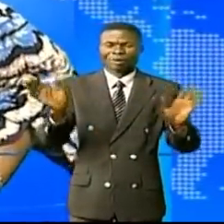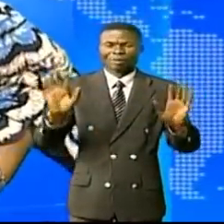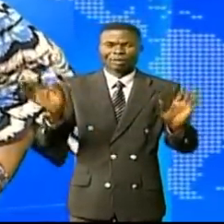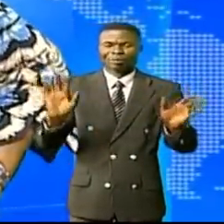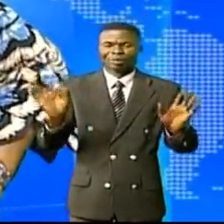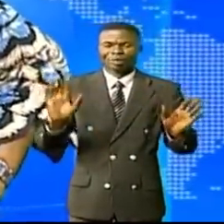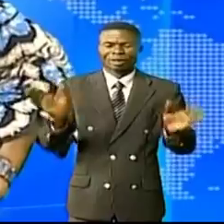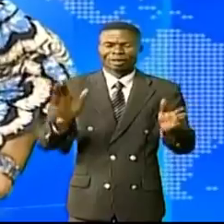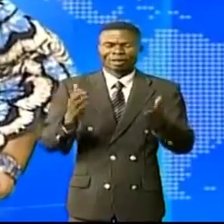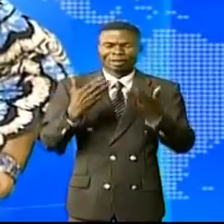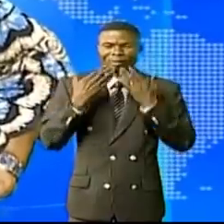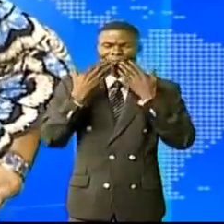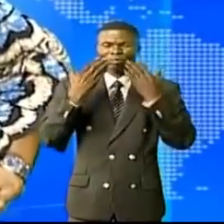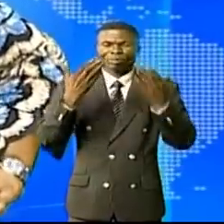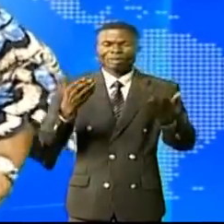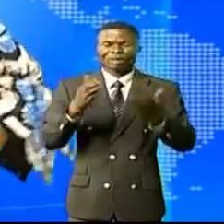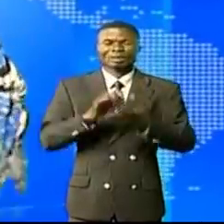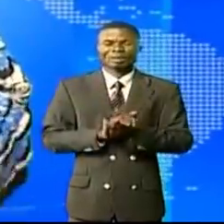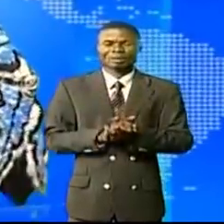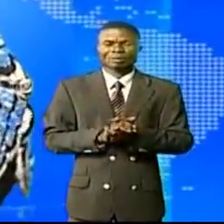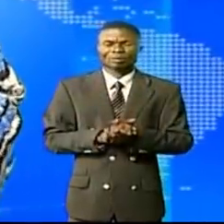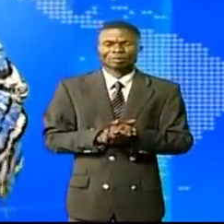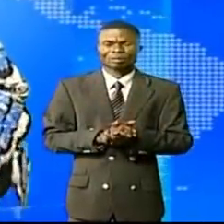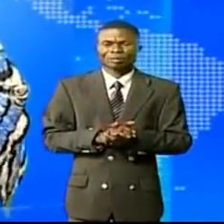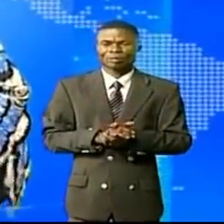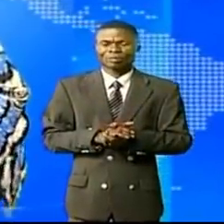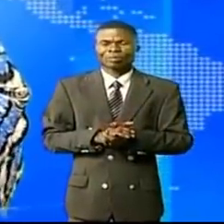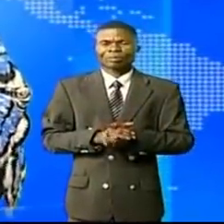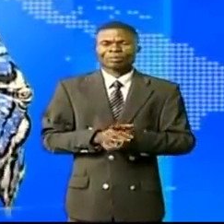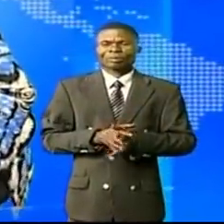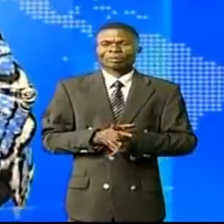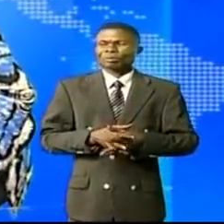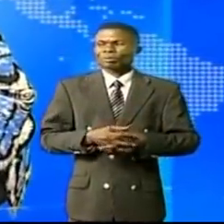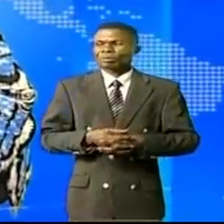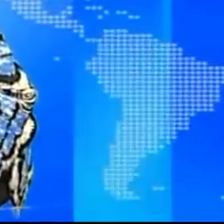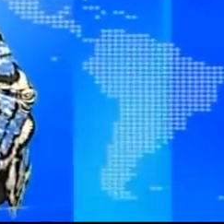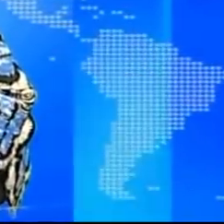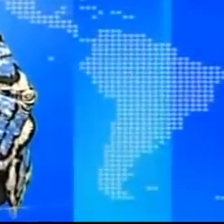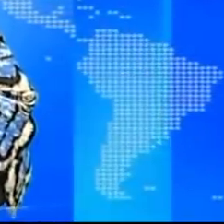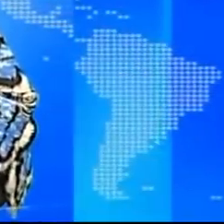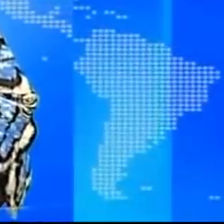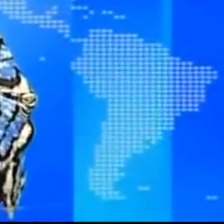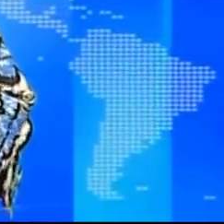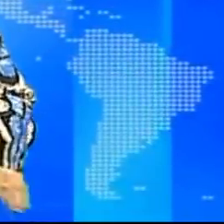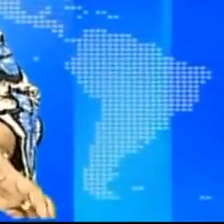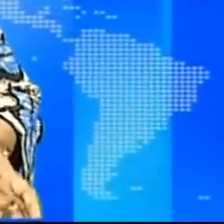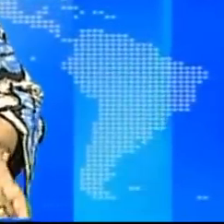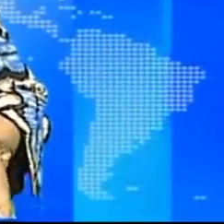toutes et à tous et très bonne suite au programme sur la chaîne nationale. Au revoir.